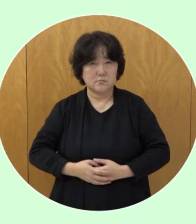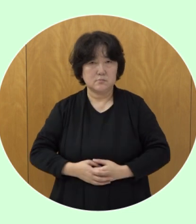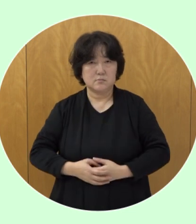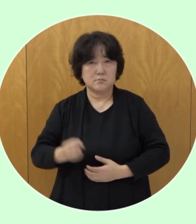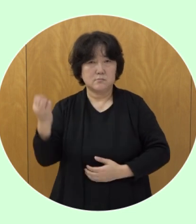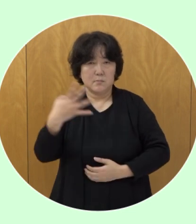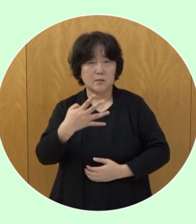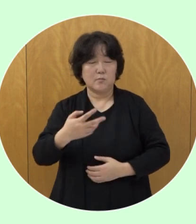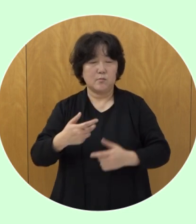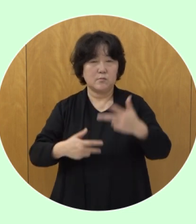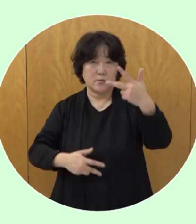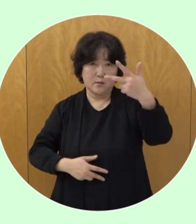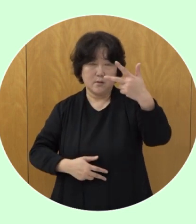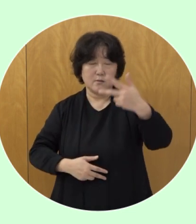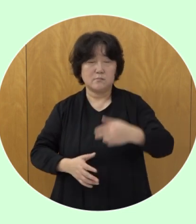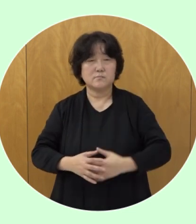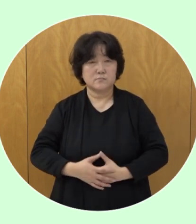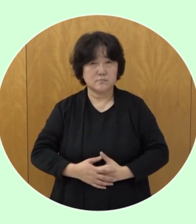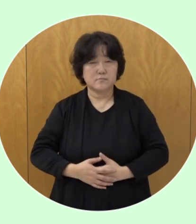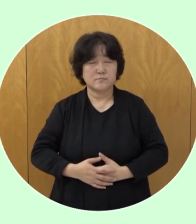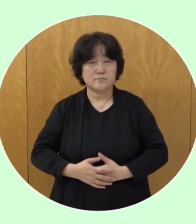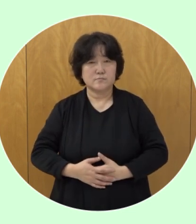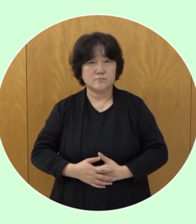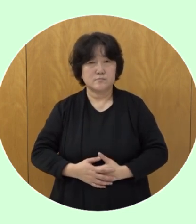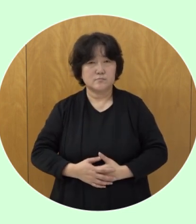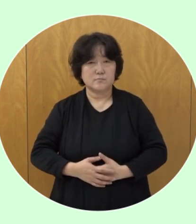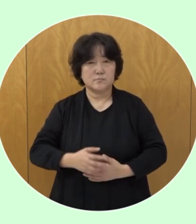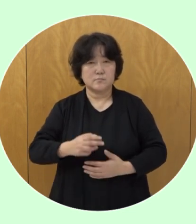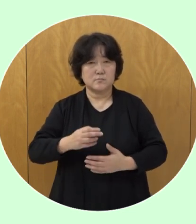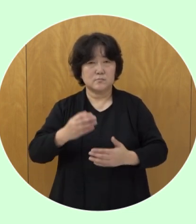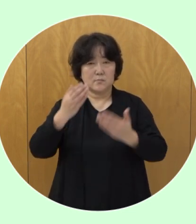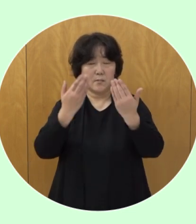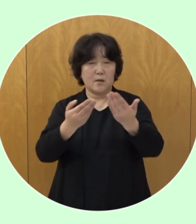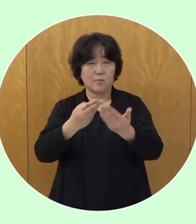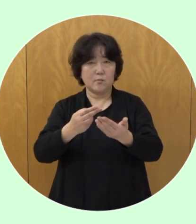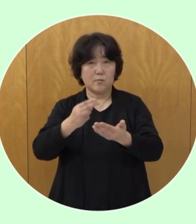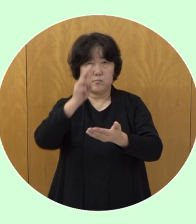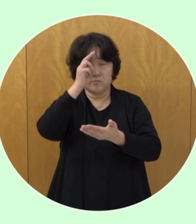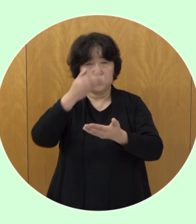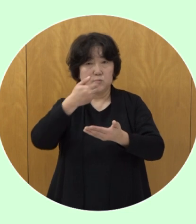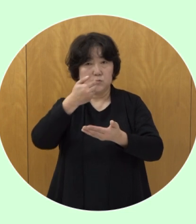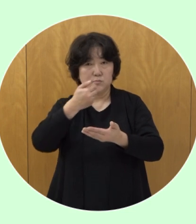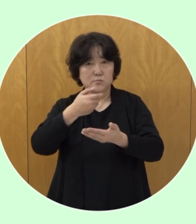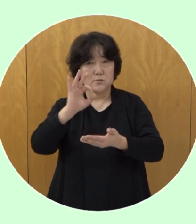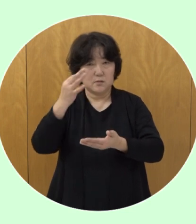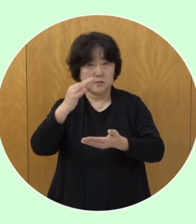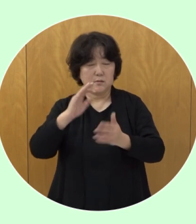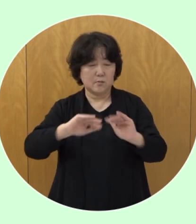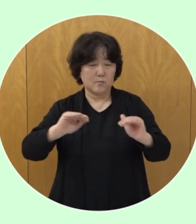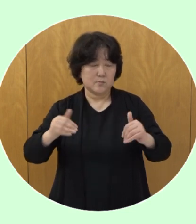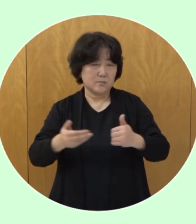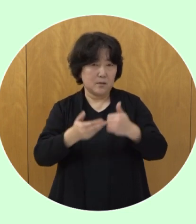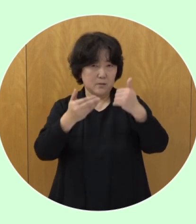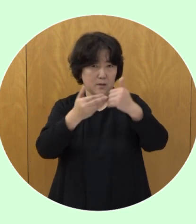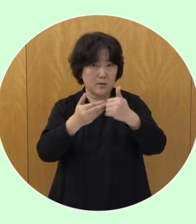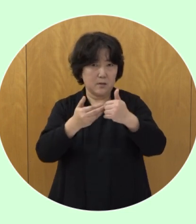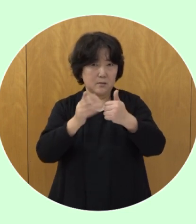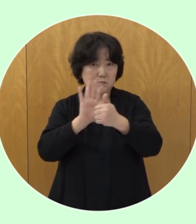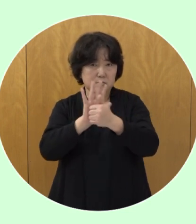号の7でございますが、給食費などの負担軽減による子育て支援策でござい